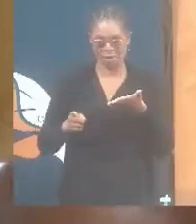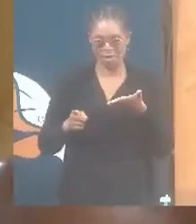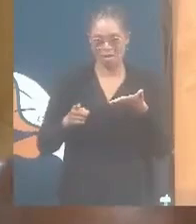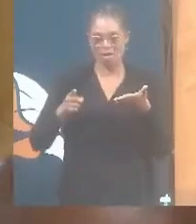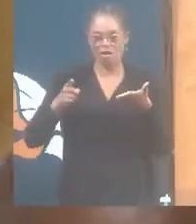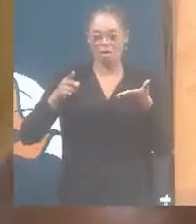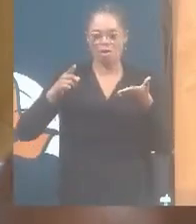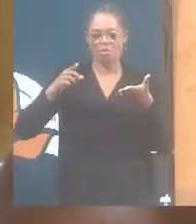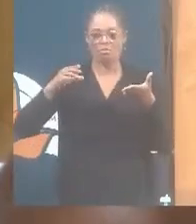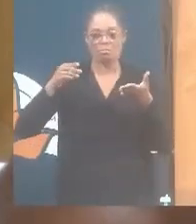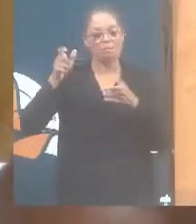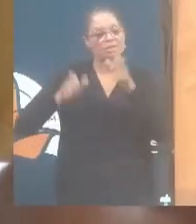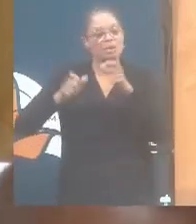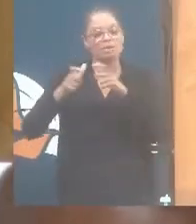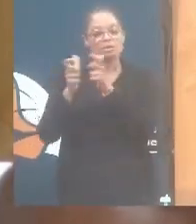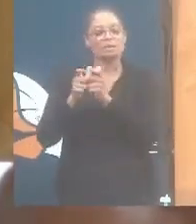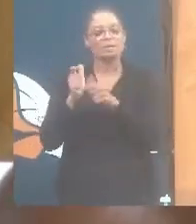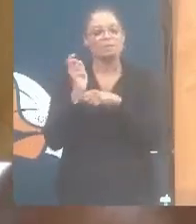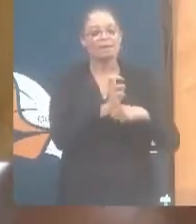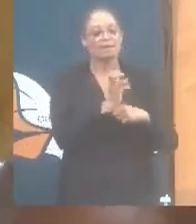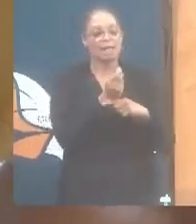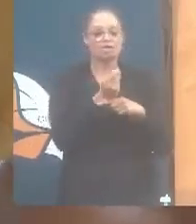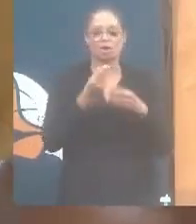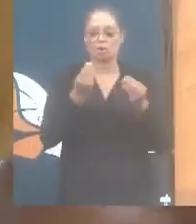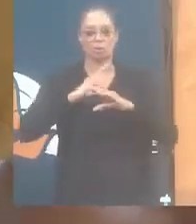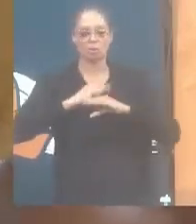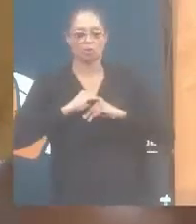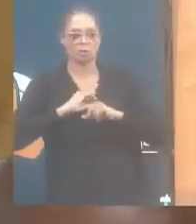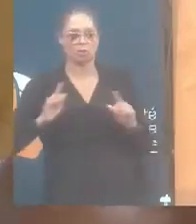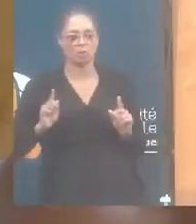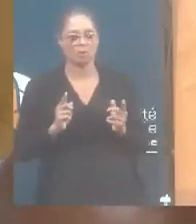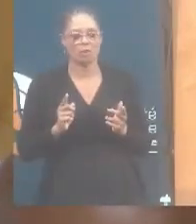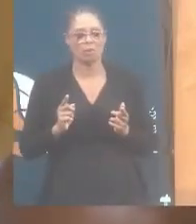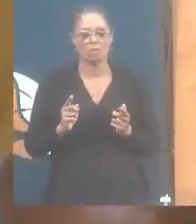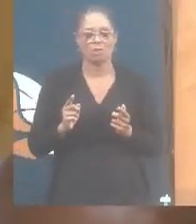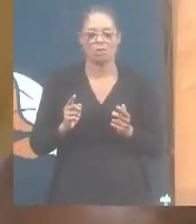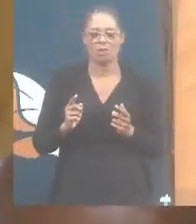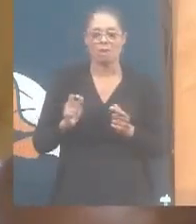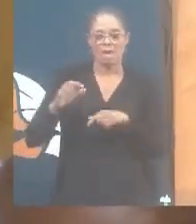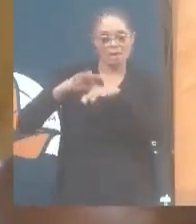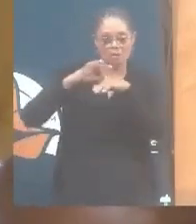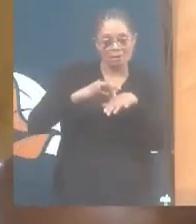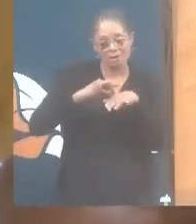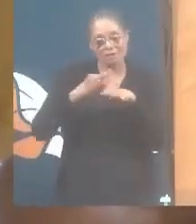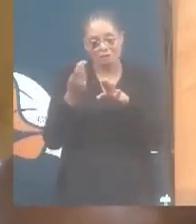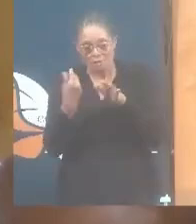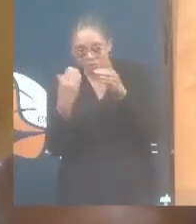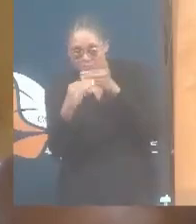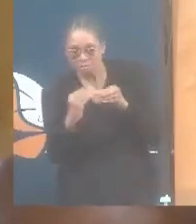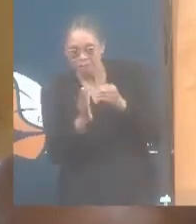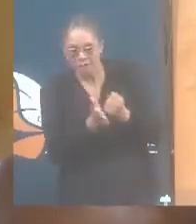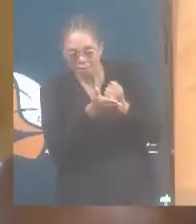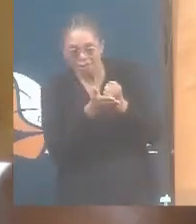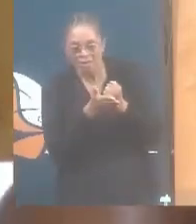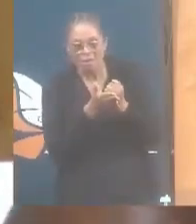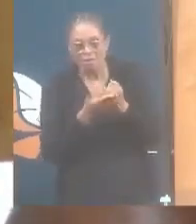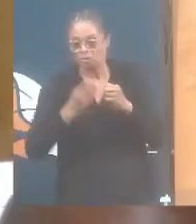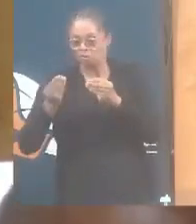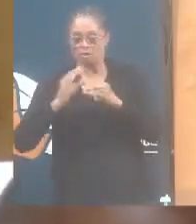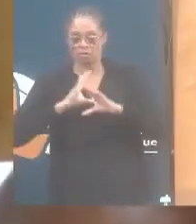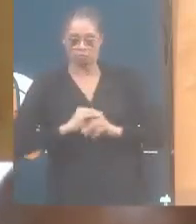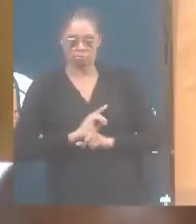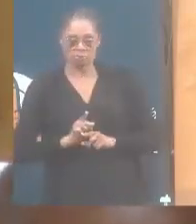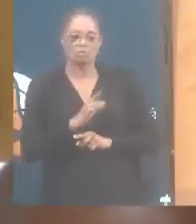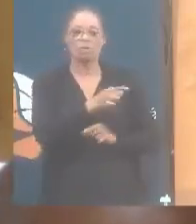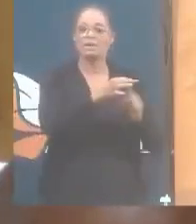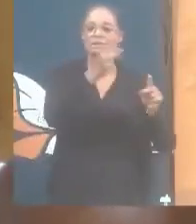vos prêteurs financiers. Vous ne rassurez pas vos accompagnateurs financiers. Parce que vous dites ce que vous n'écrivez